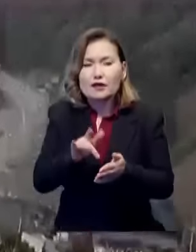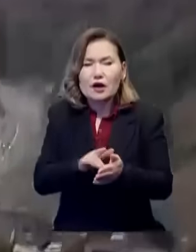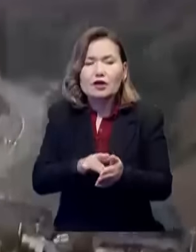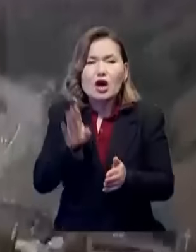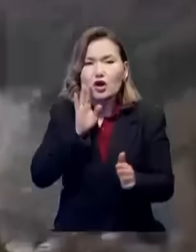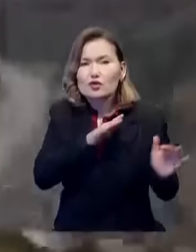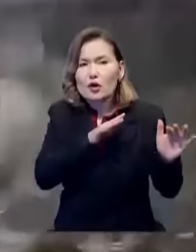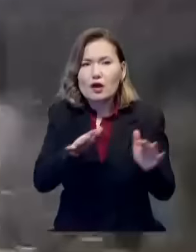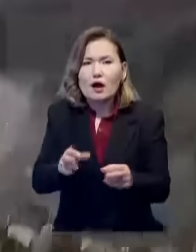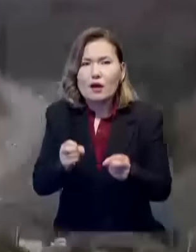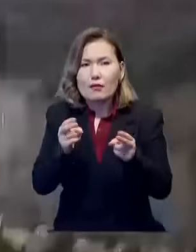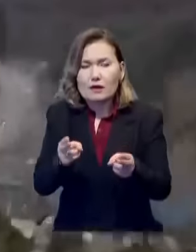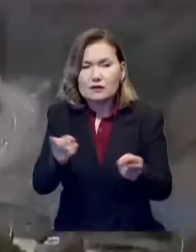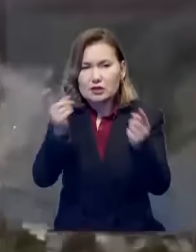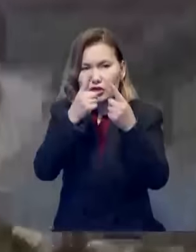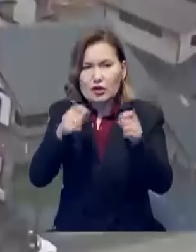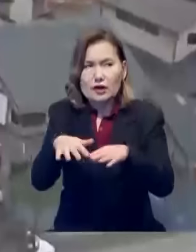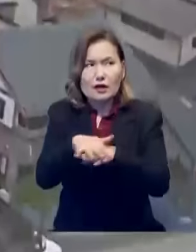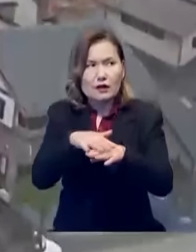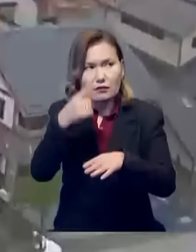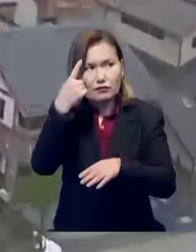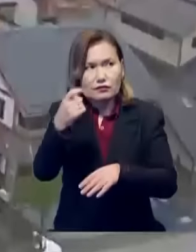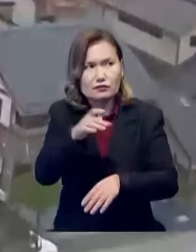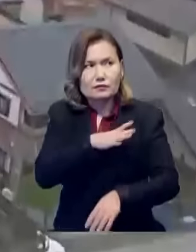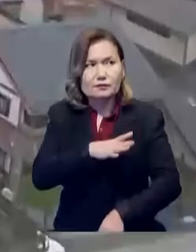цунами қаупі жарияланды.